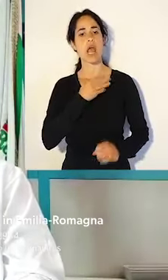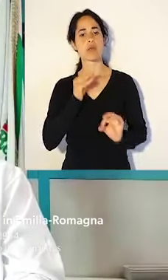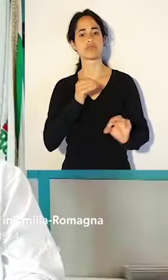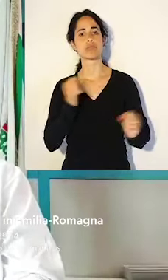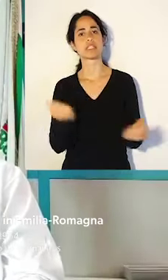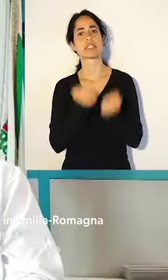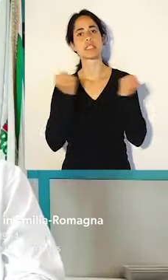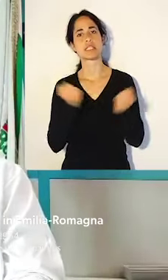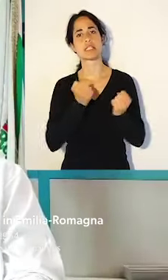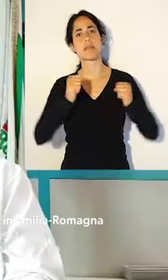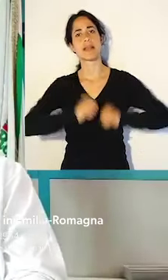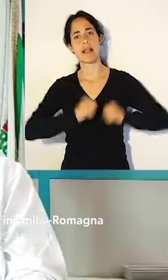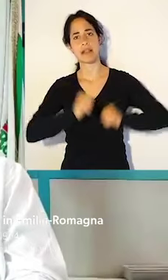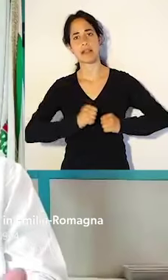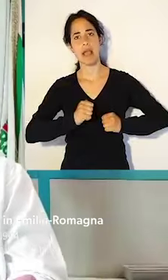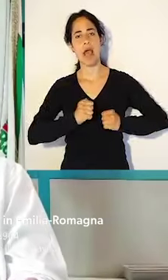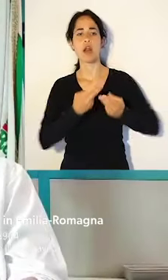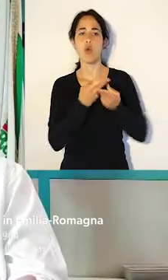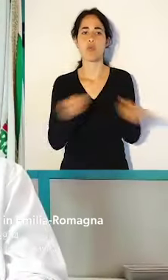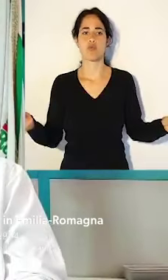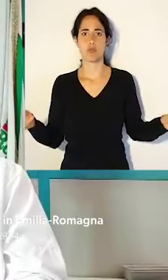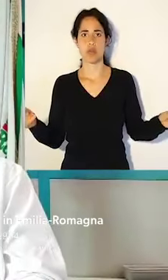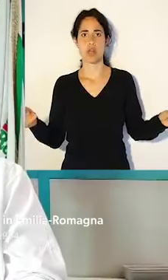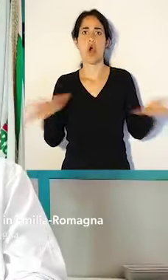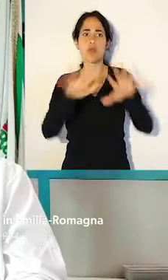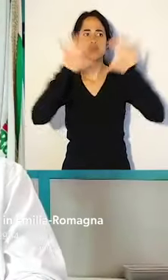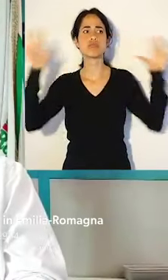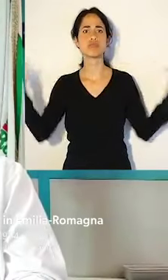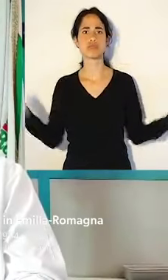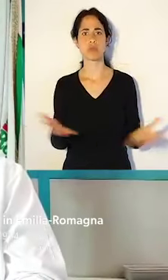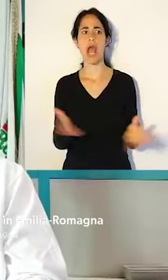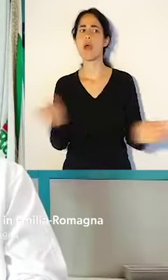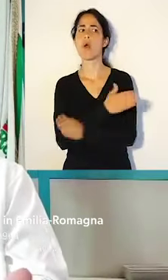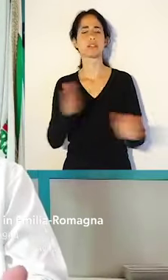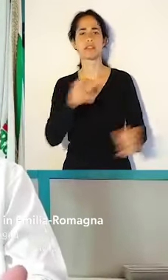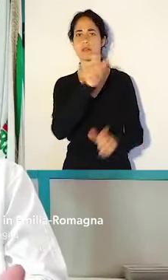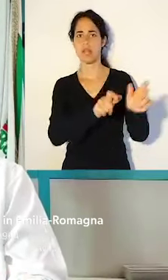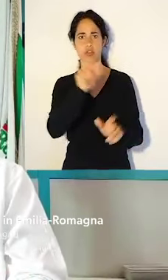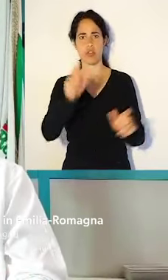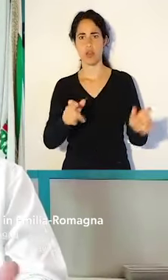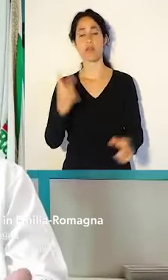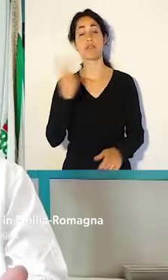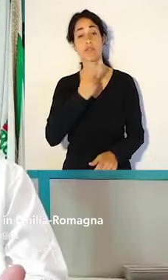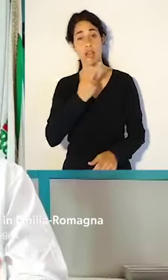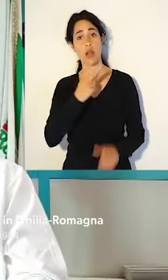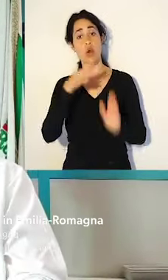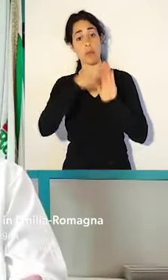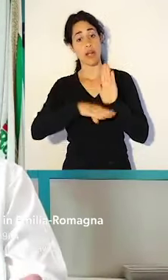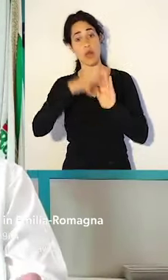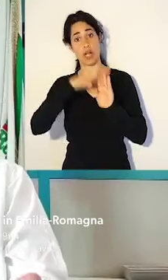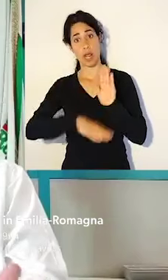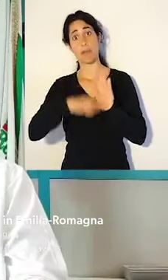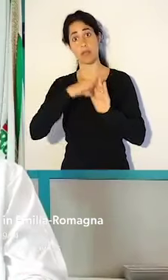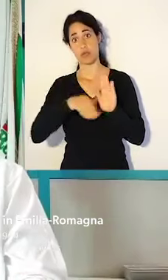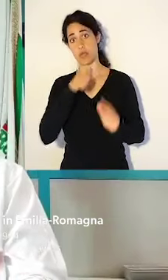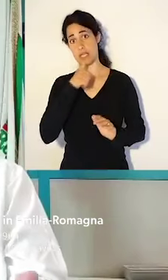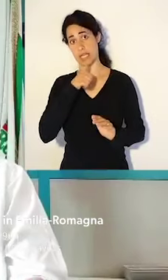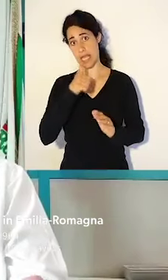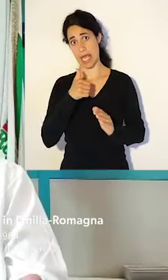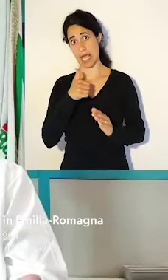e universalistico. Certo, comprende la collaborazione, che è stata assolutamente proficua,